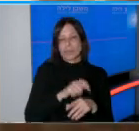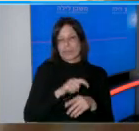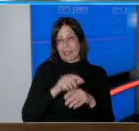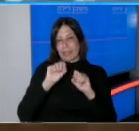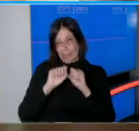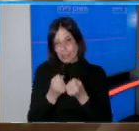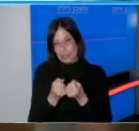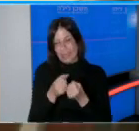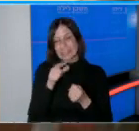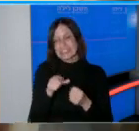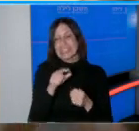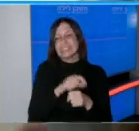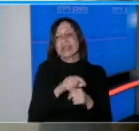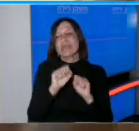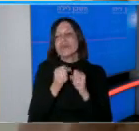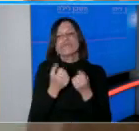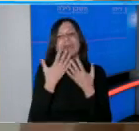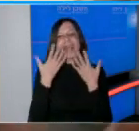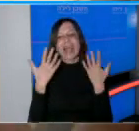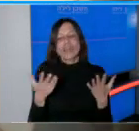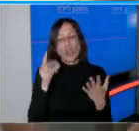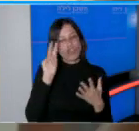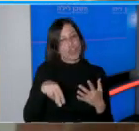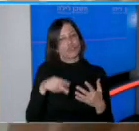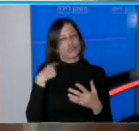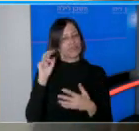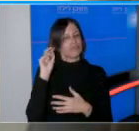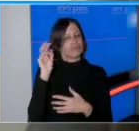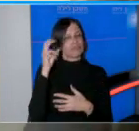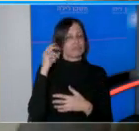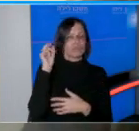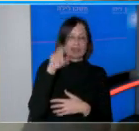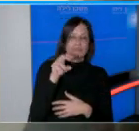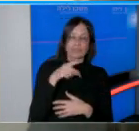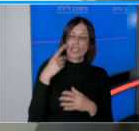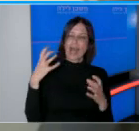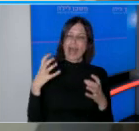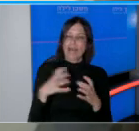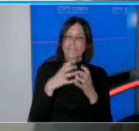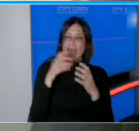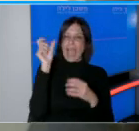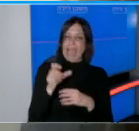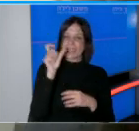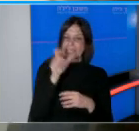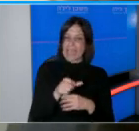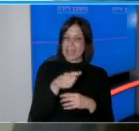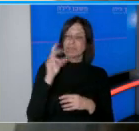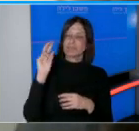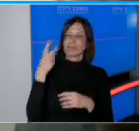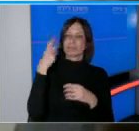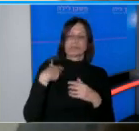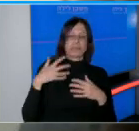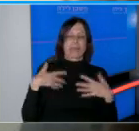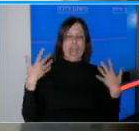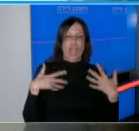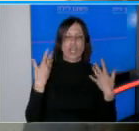משבר, וזו שעת משבר גדולה מאוד, יש גם התגייסות גם של החברה האזרחית, שהיא התגייסות מאוד מרגשת,